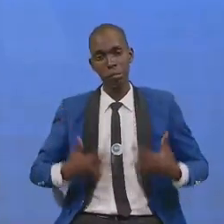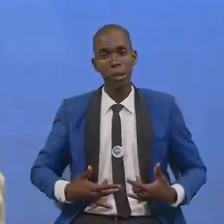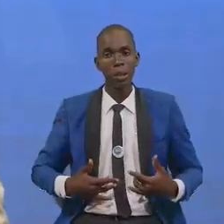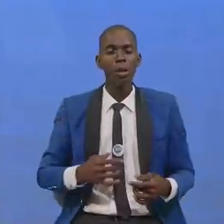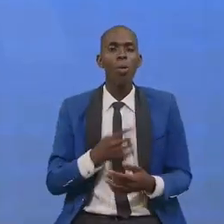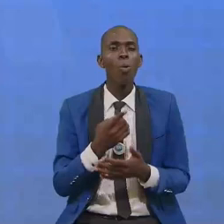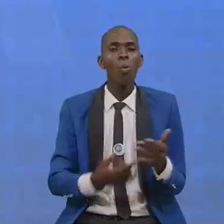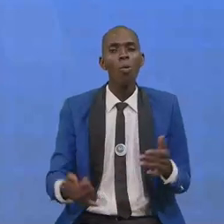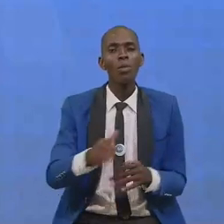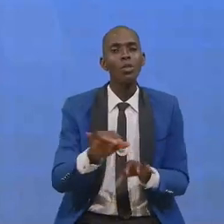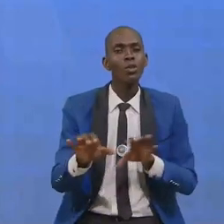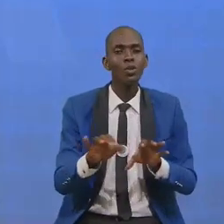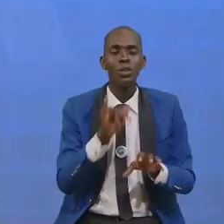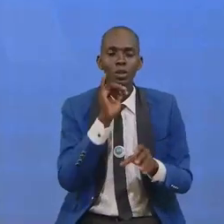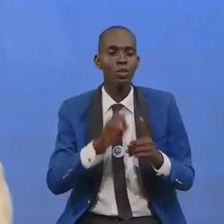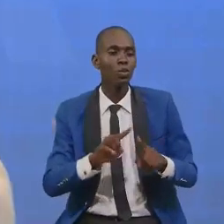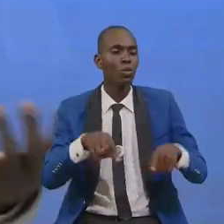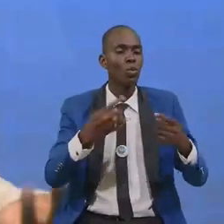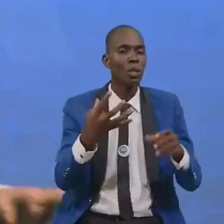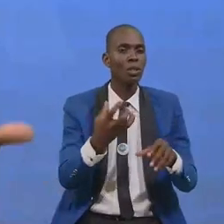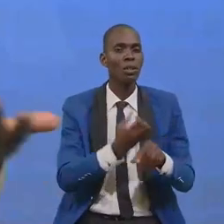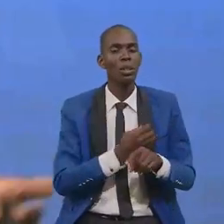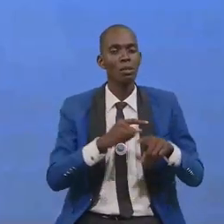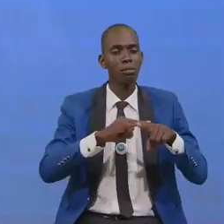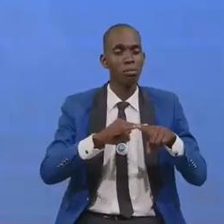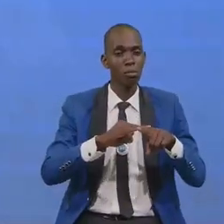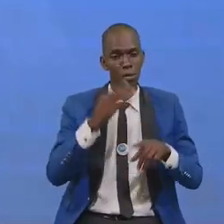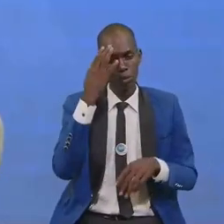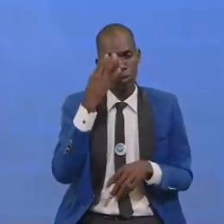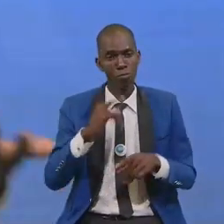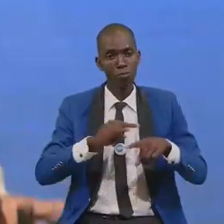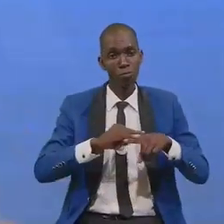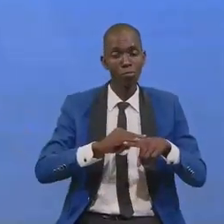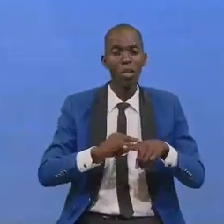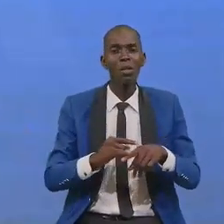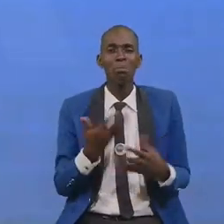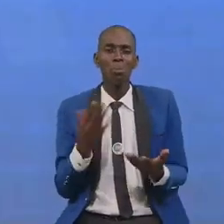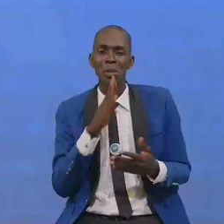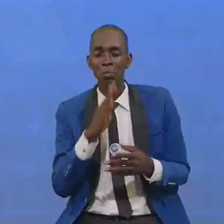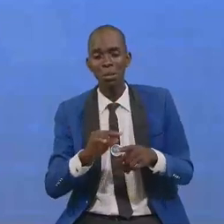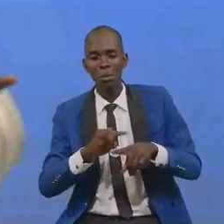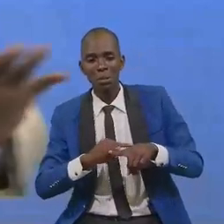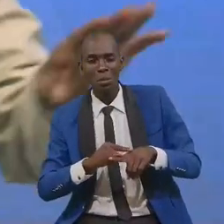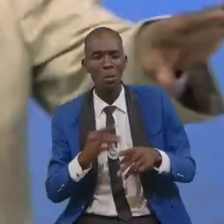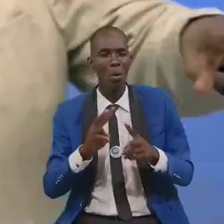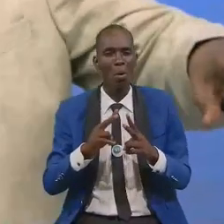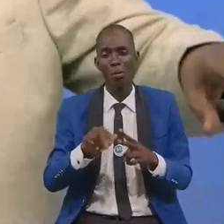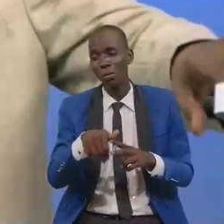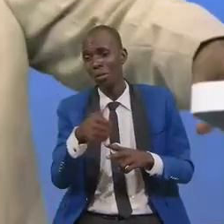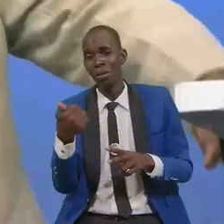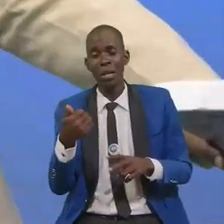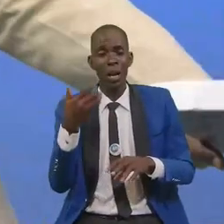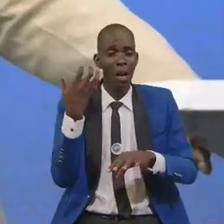qu'ils font ça d'aller prendre la cigarette ordinaire ou bien être marijuana ou bien